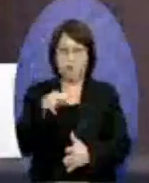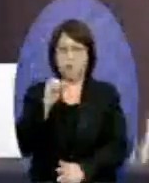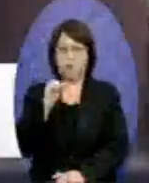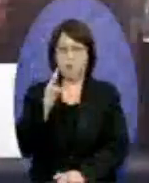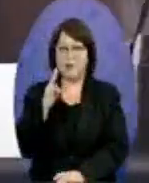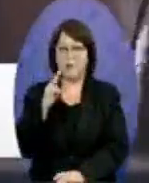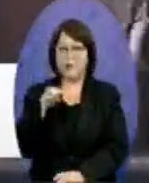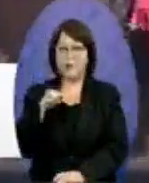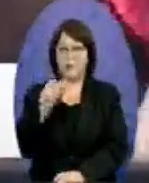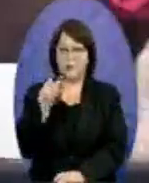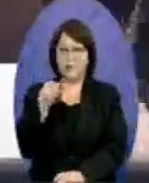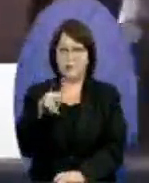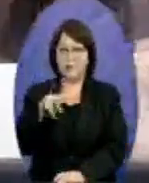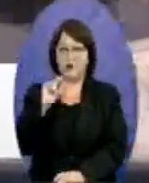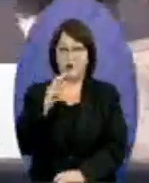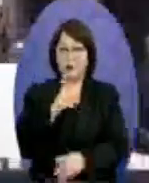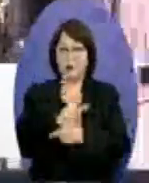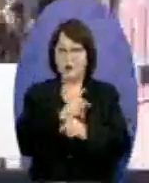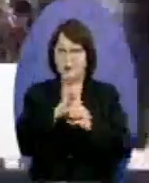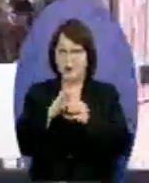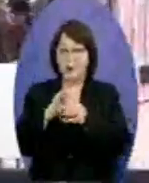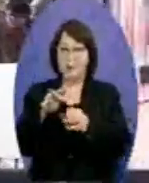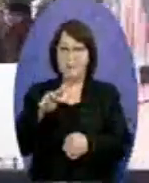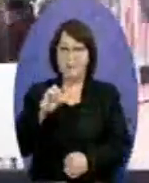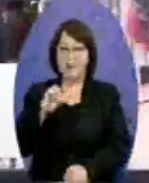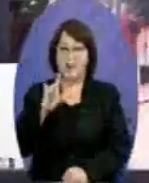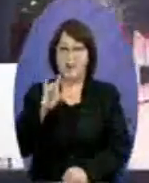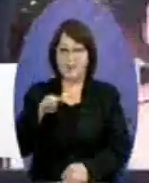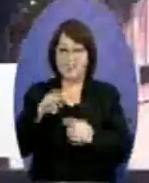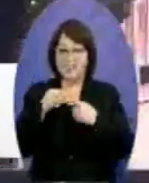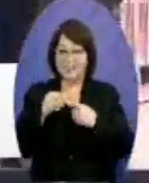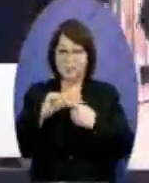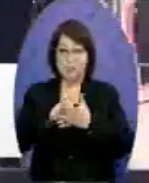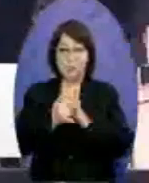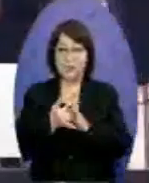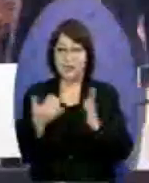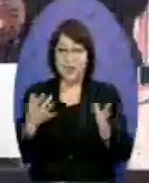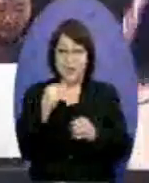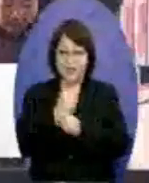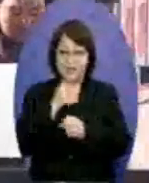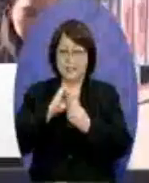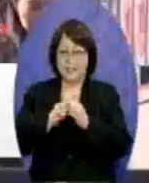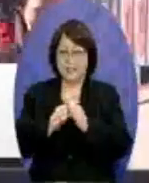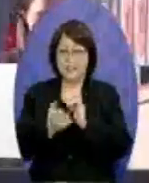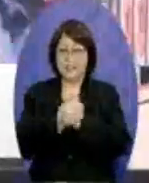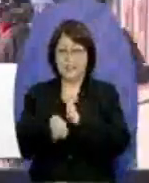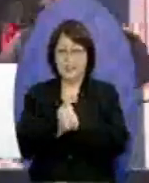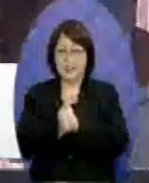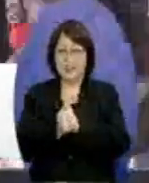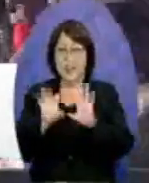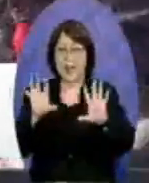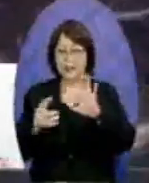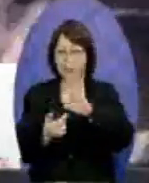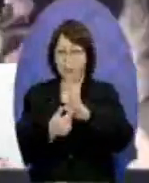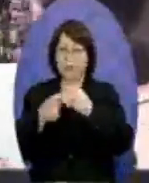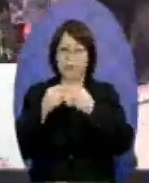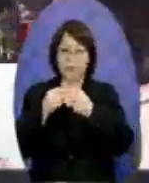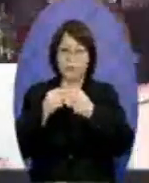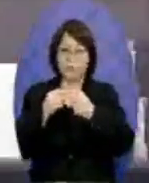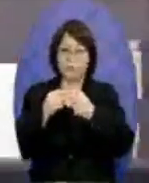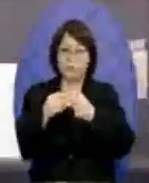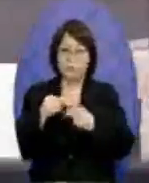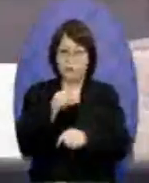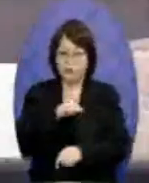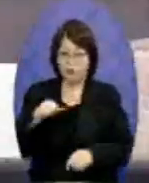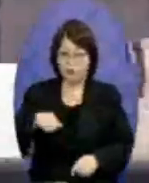алдарсан мэрит зарчмыг энгийнээр тайлбарлавал аливаа ажлыг хийхэд шаардлагатай өрсөлдөх чадвар буюу 10 суурь зарчмыг хэлдэг байна. Үүнд